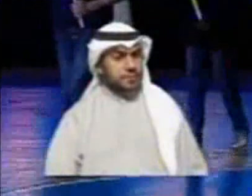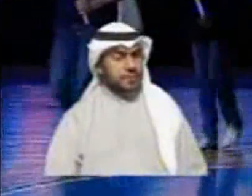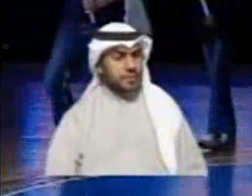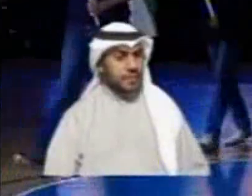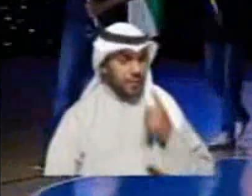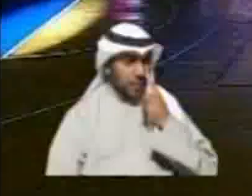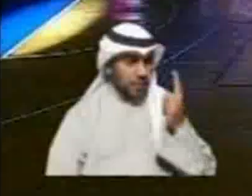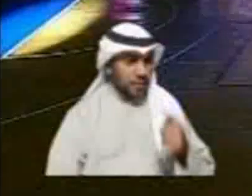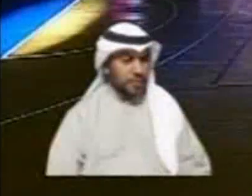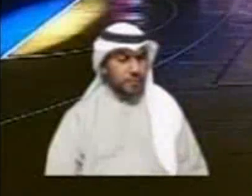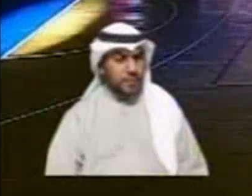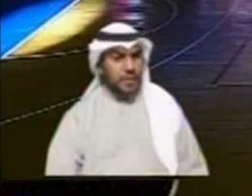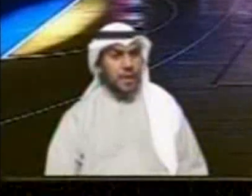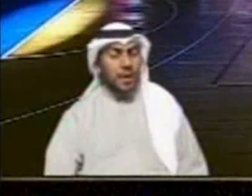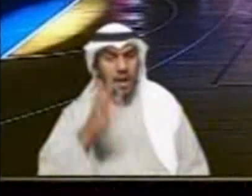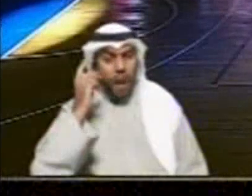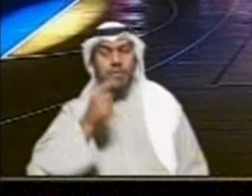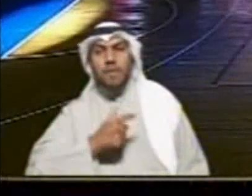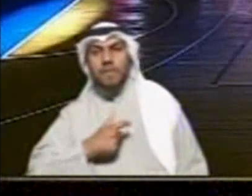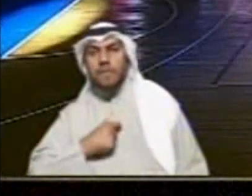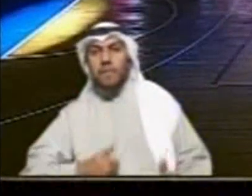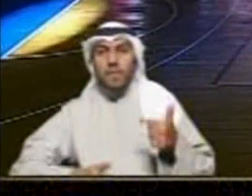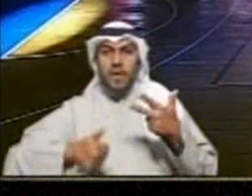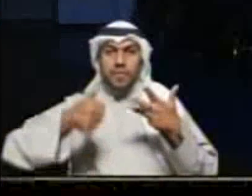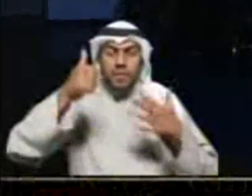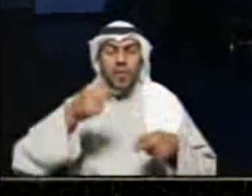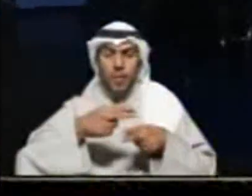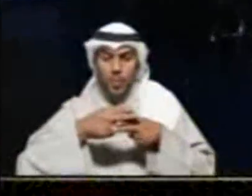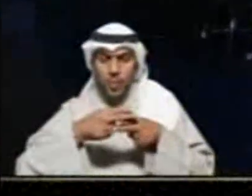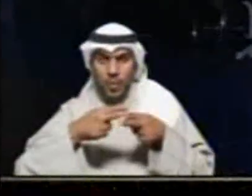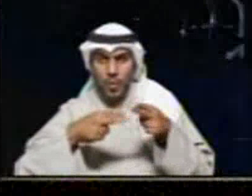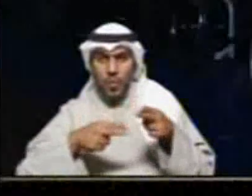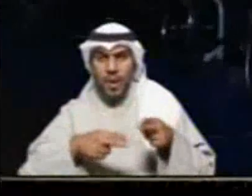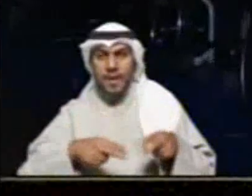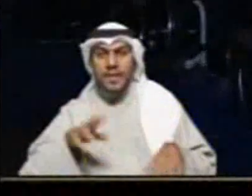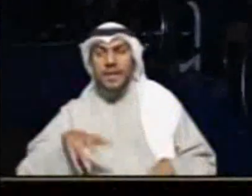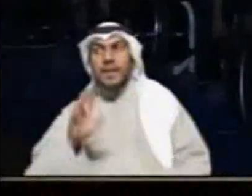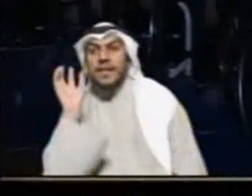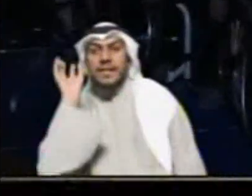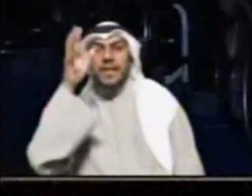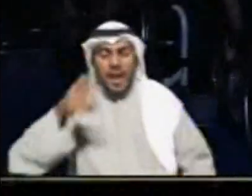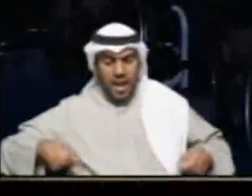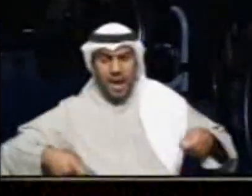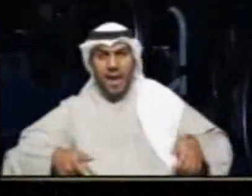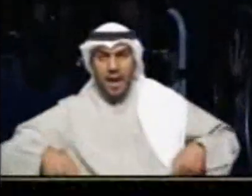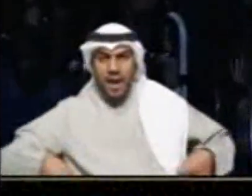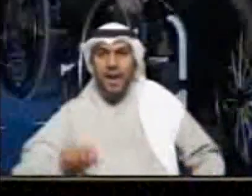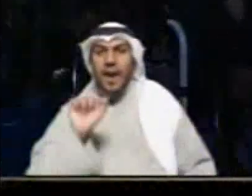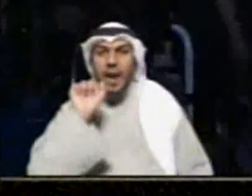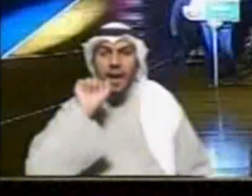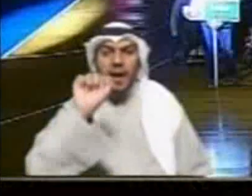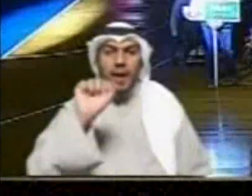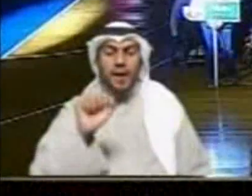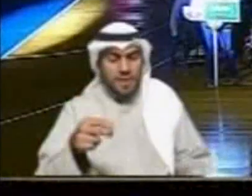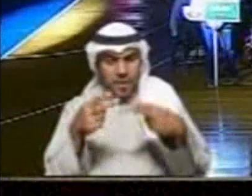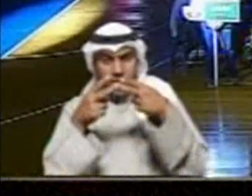بحثاً عن لقب تاسع تاريخي سيسجل لمنتخبنا الوطني لكرة السلة على الكراسي المتحركة مع